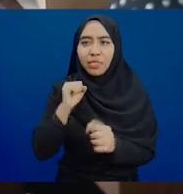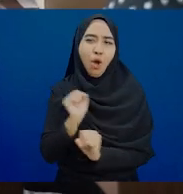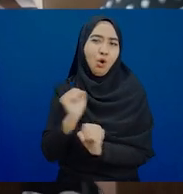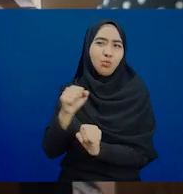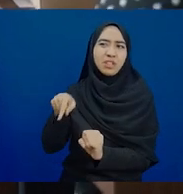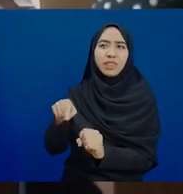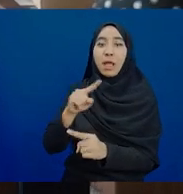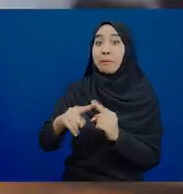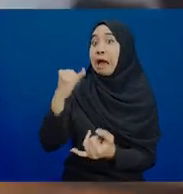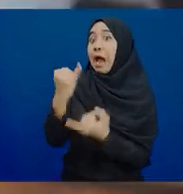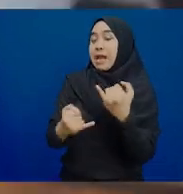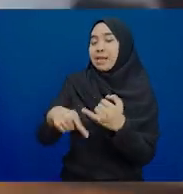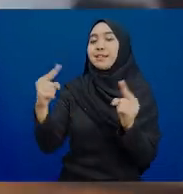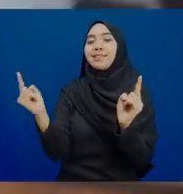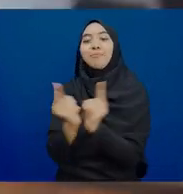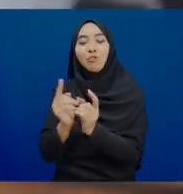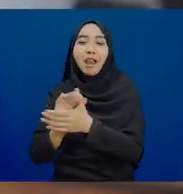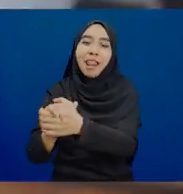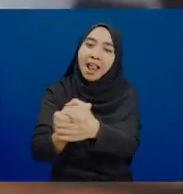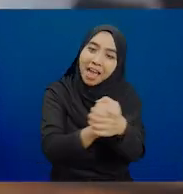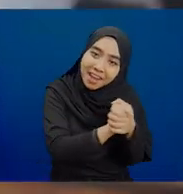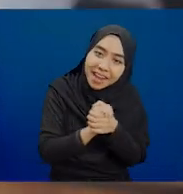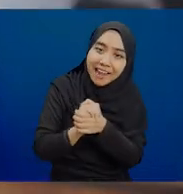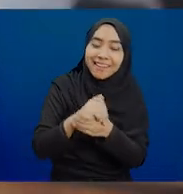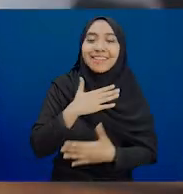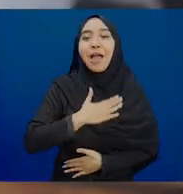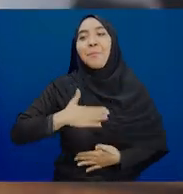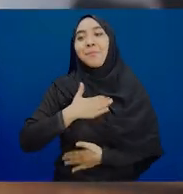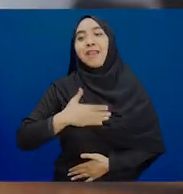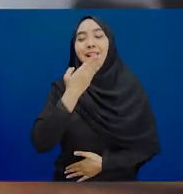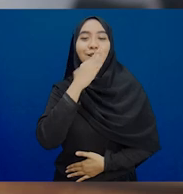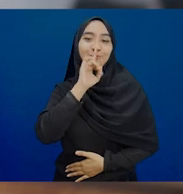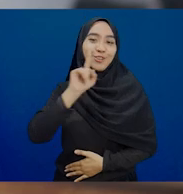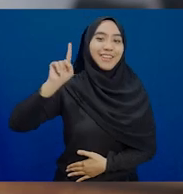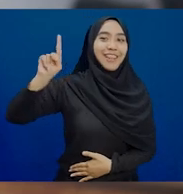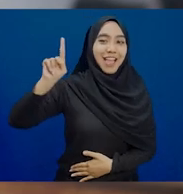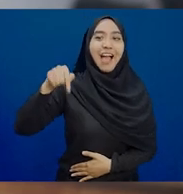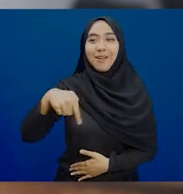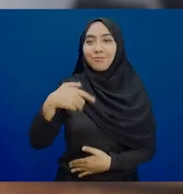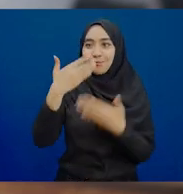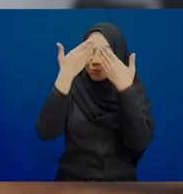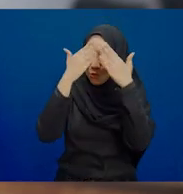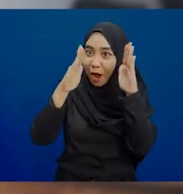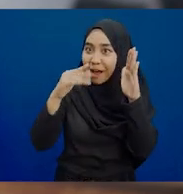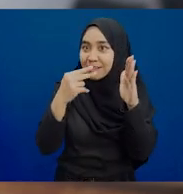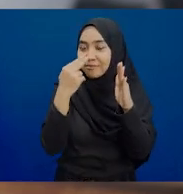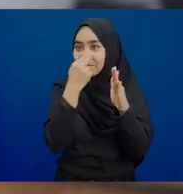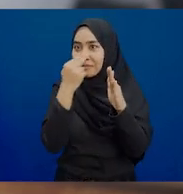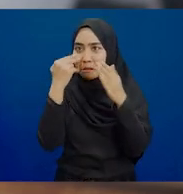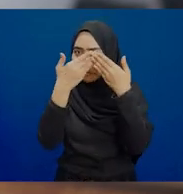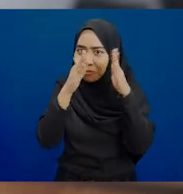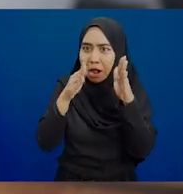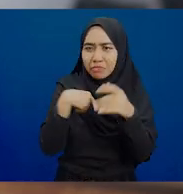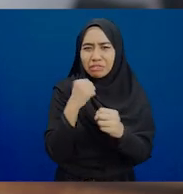kepiye, tapi setelah masuk kenal temen juga nyaman, alhamdulillah enjoy, bahkan nambah kebuka matanya yang